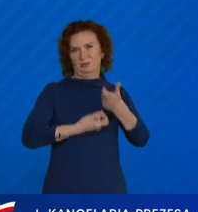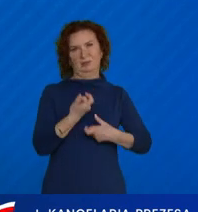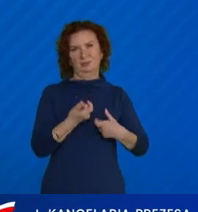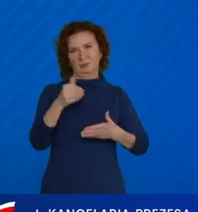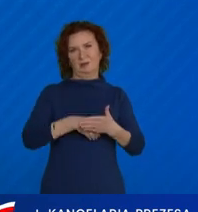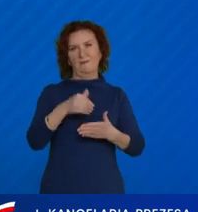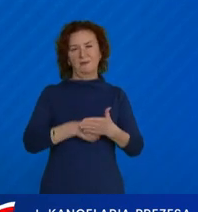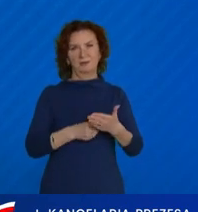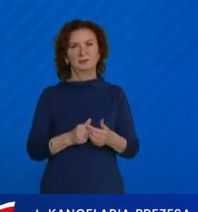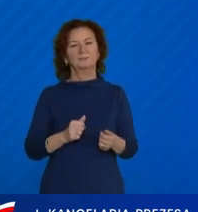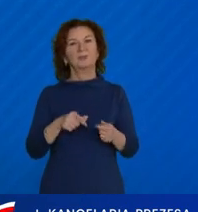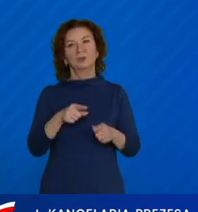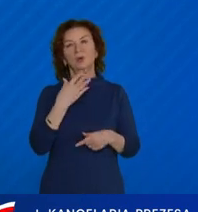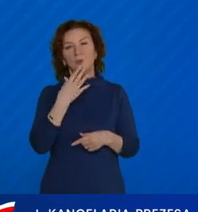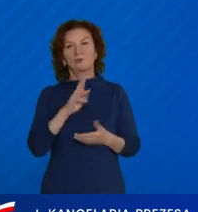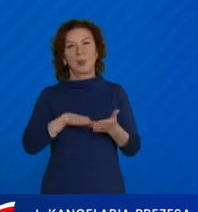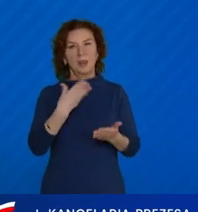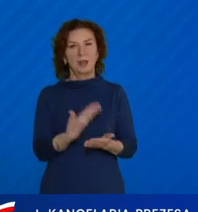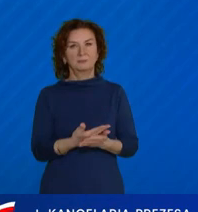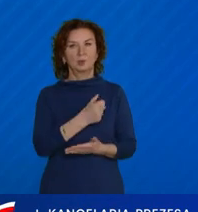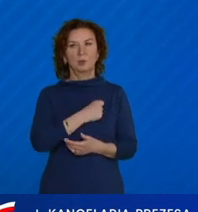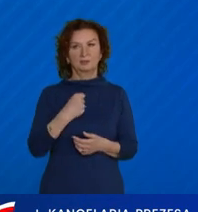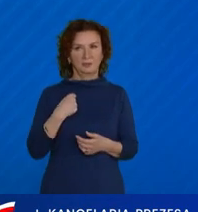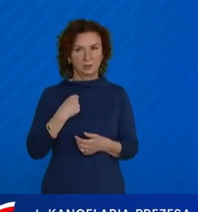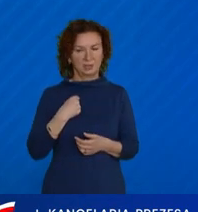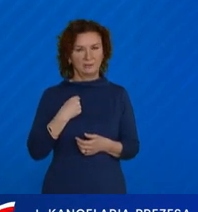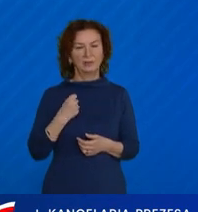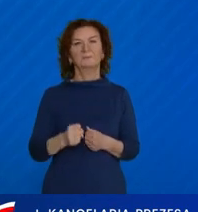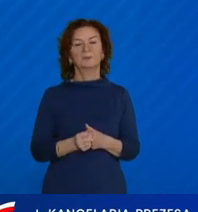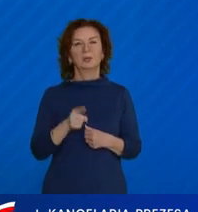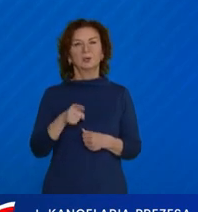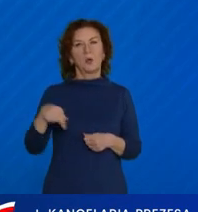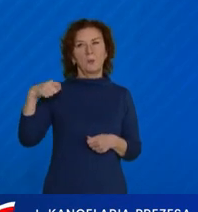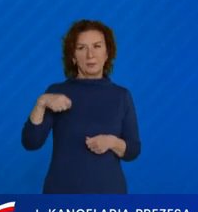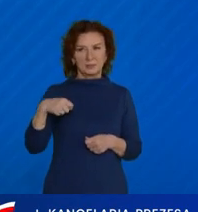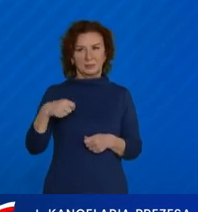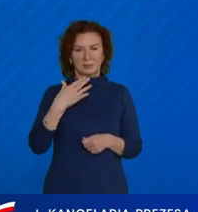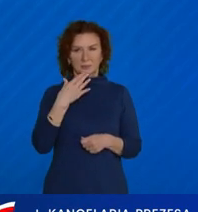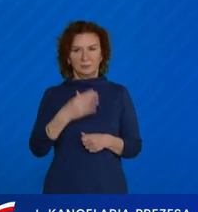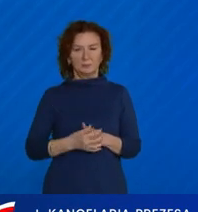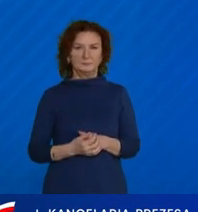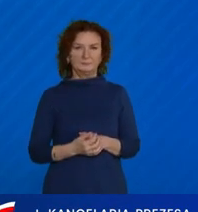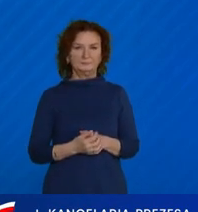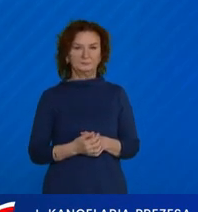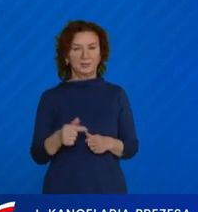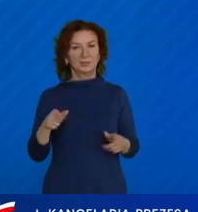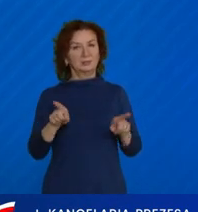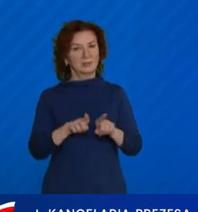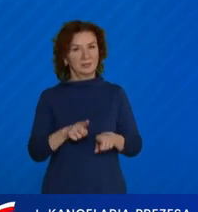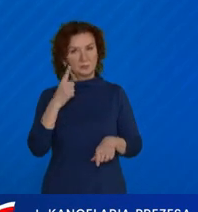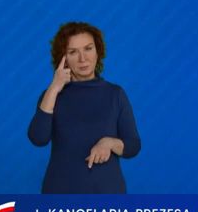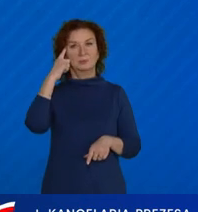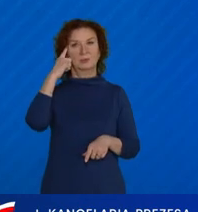tutaj odnoszę się do przykładu Warszawy, bo tutaj pan prezydent się w tej sprawie wypowiadał. Ja też przypomnę, że